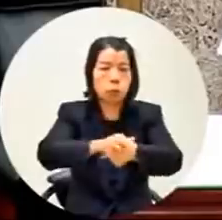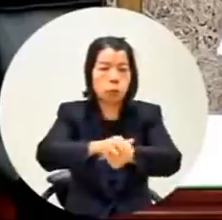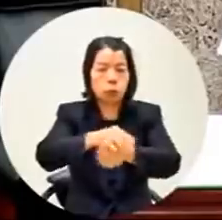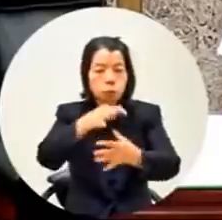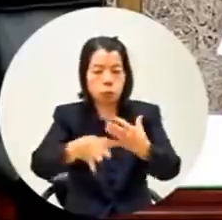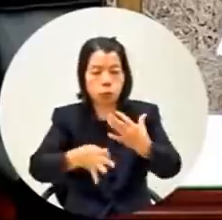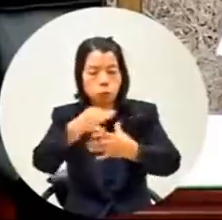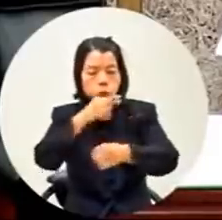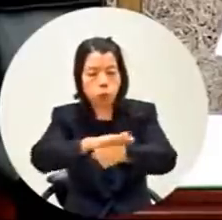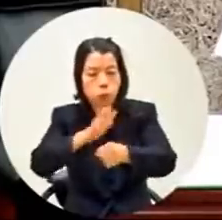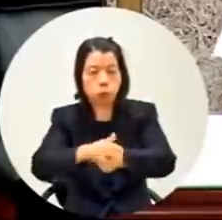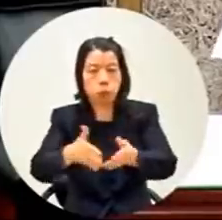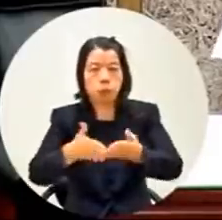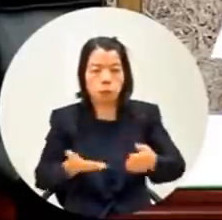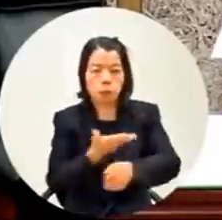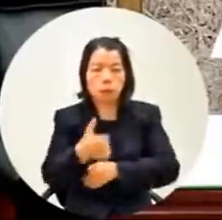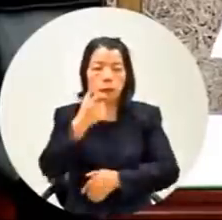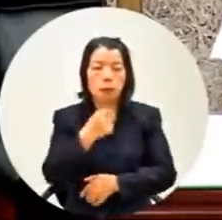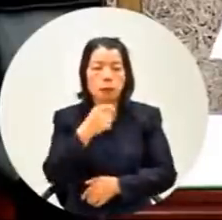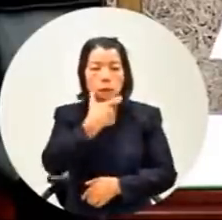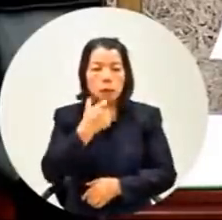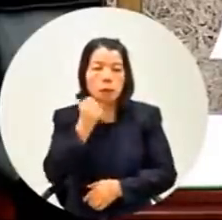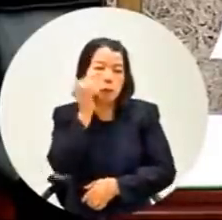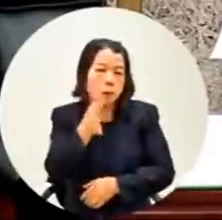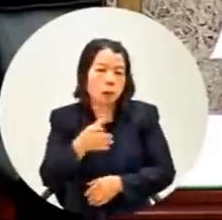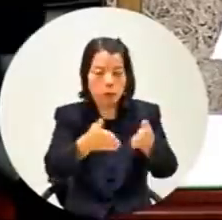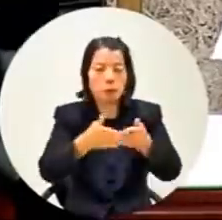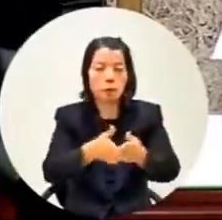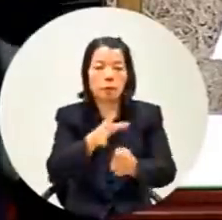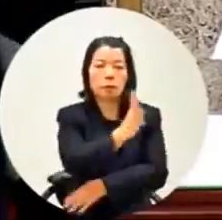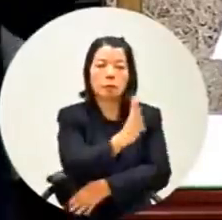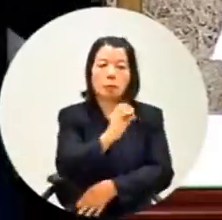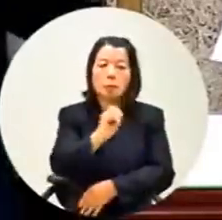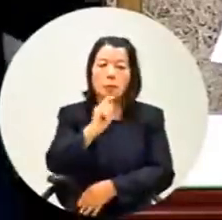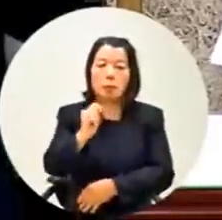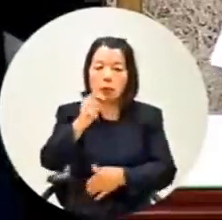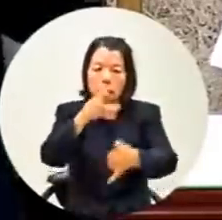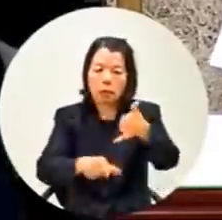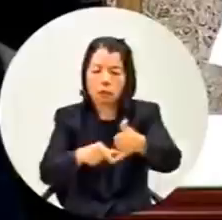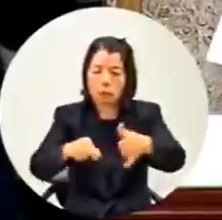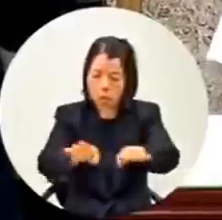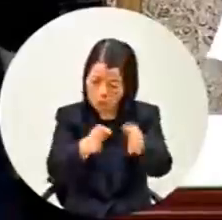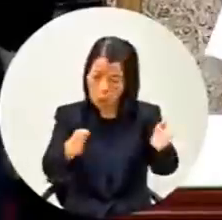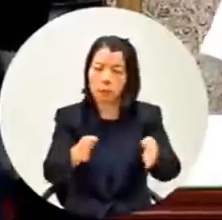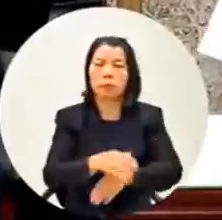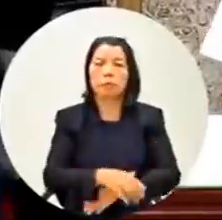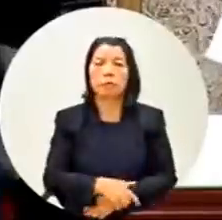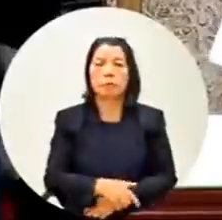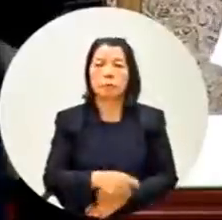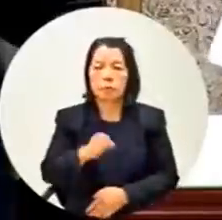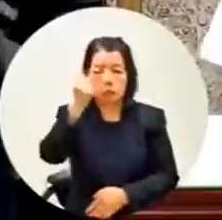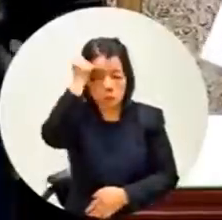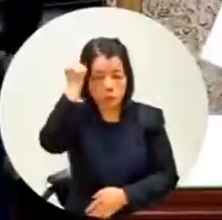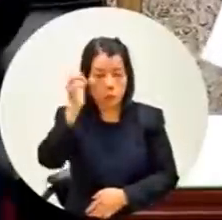唐龙游艇公司来开始进行 BOT 案，这个你有印象吗？局长， 跟黄远报告，因为我没